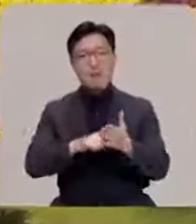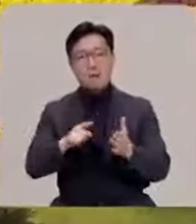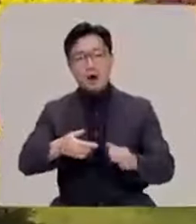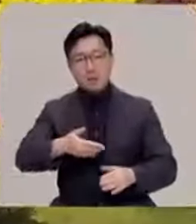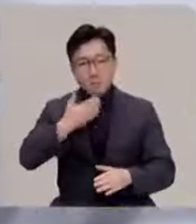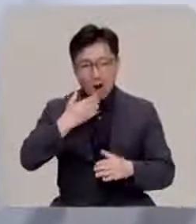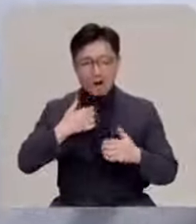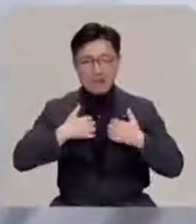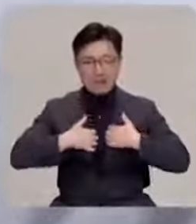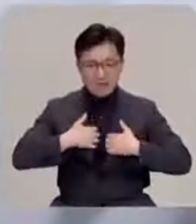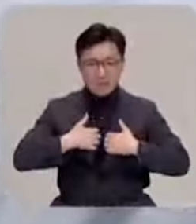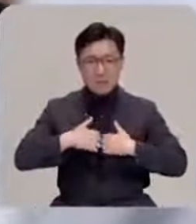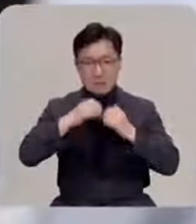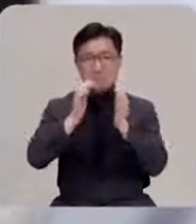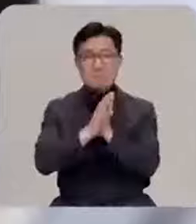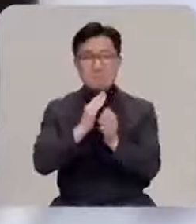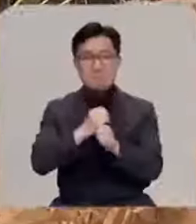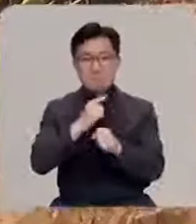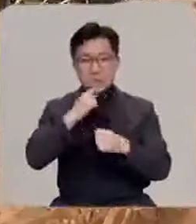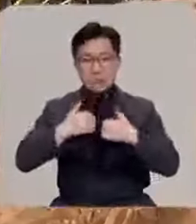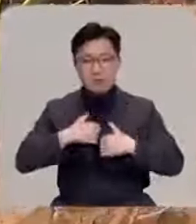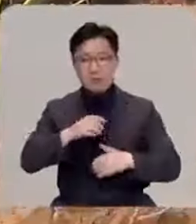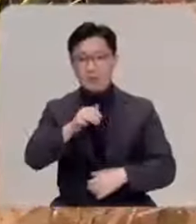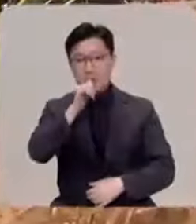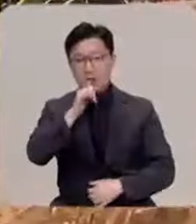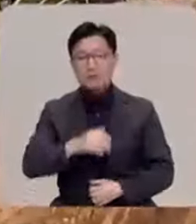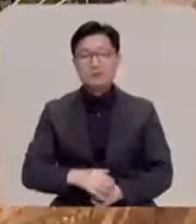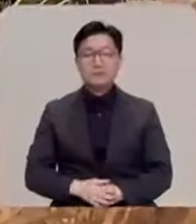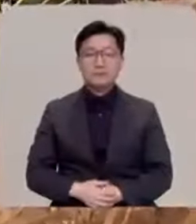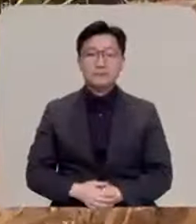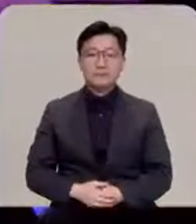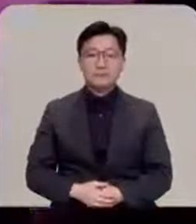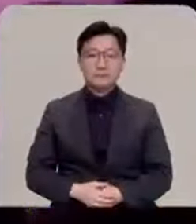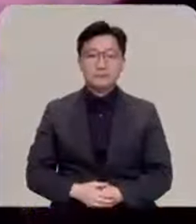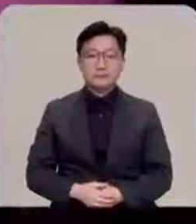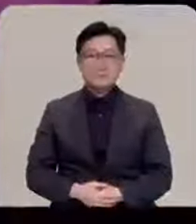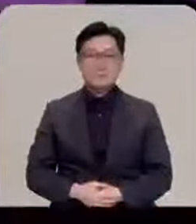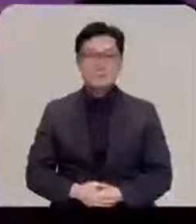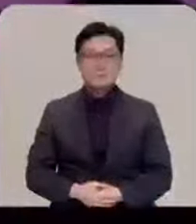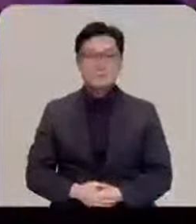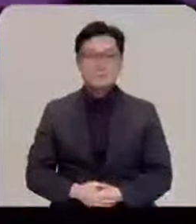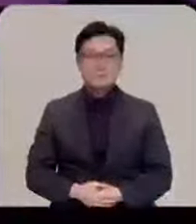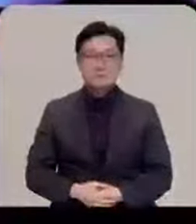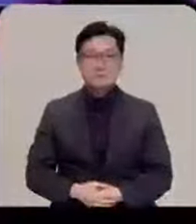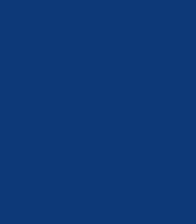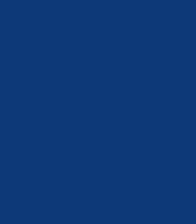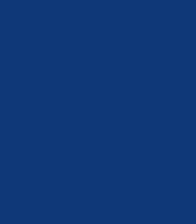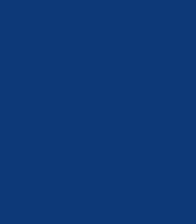먹과 흥이 넘치는 축제들로 들썩이고 있습니다. KBS 뉴스 조경모입니다.